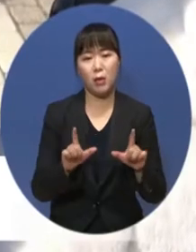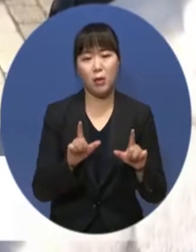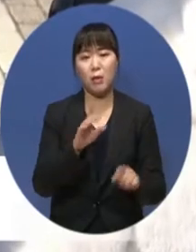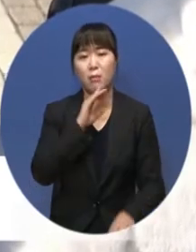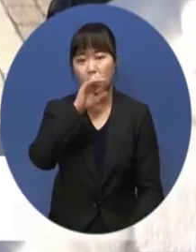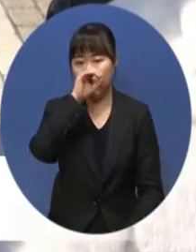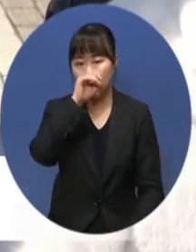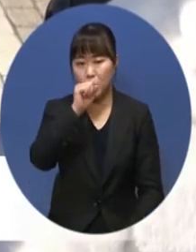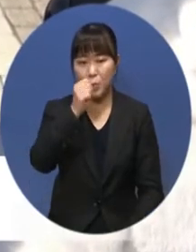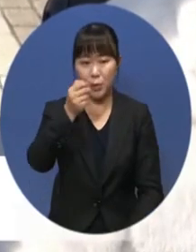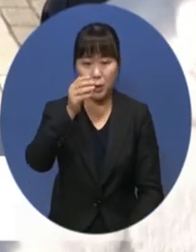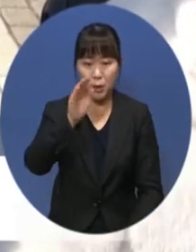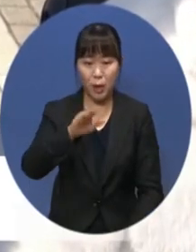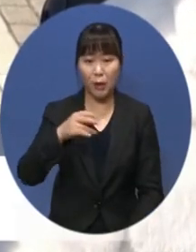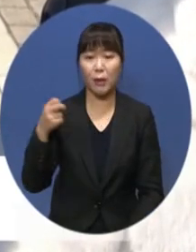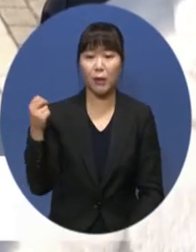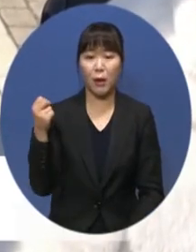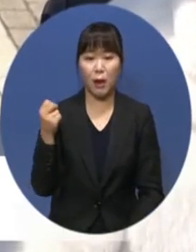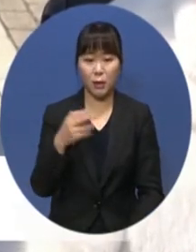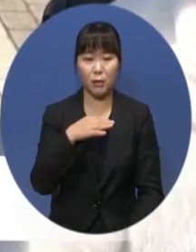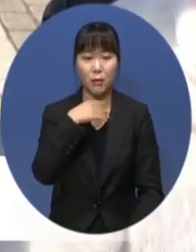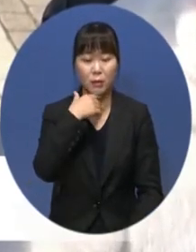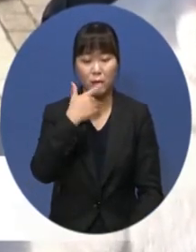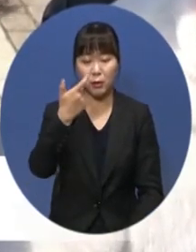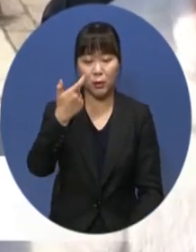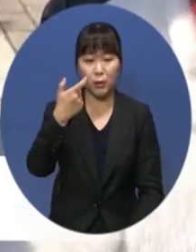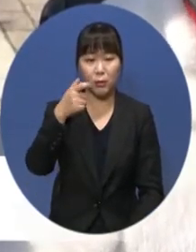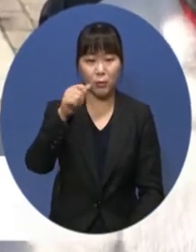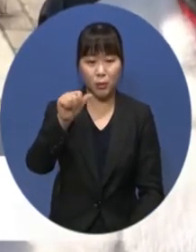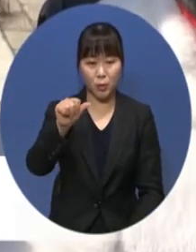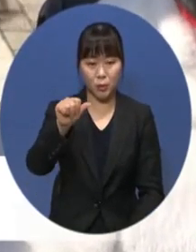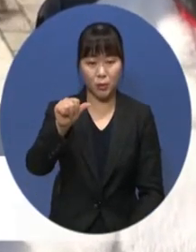좋은데 또다시